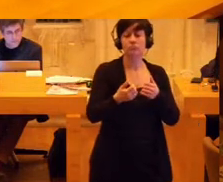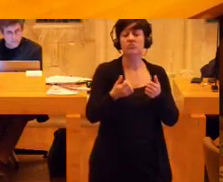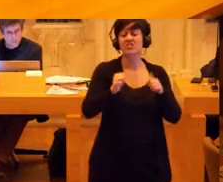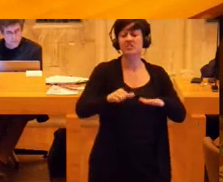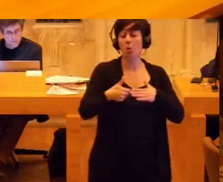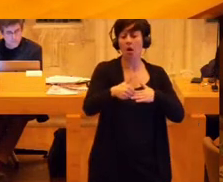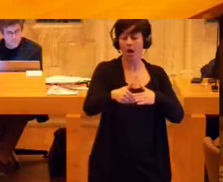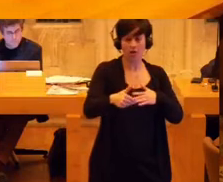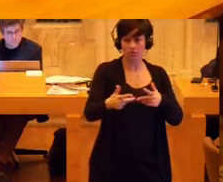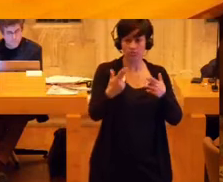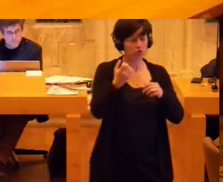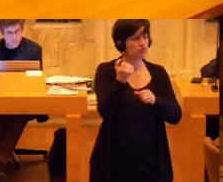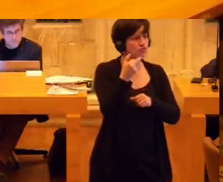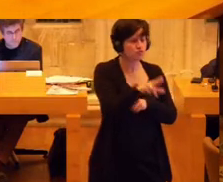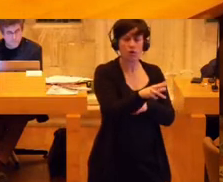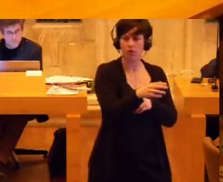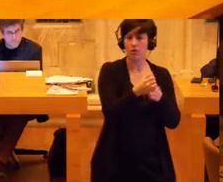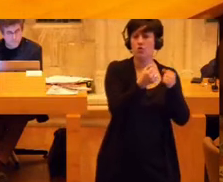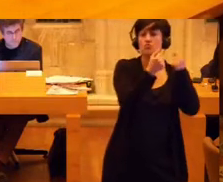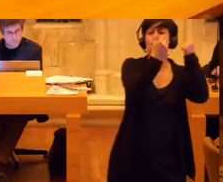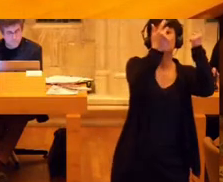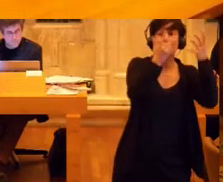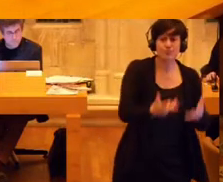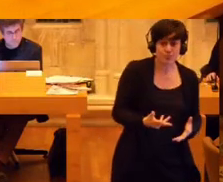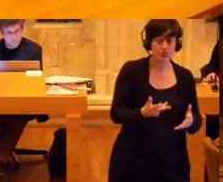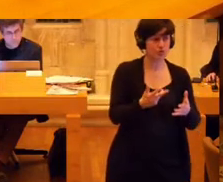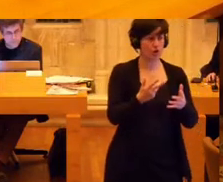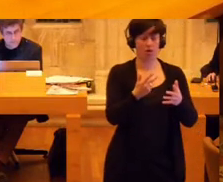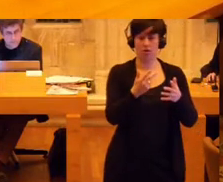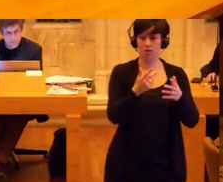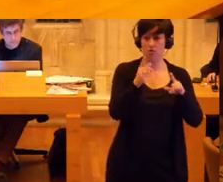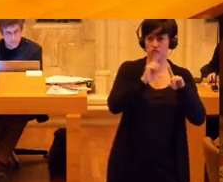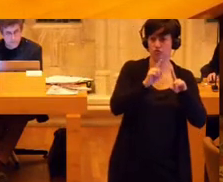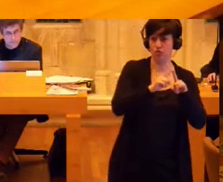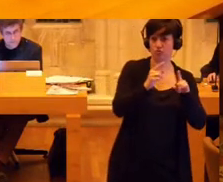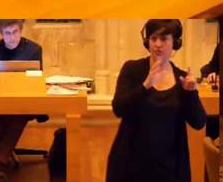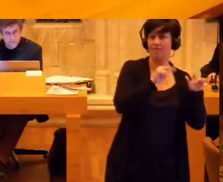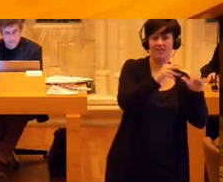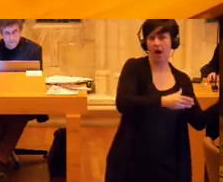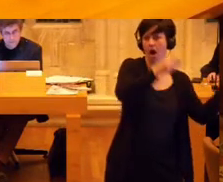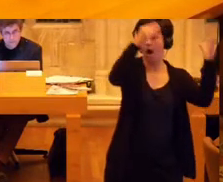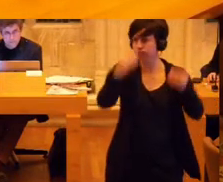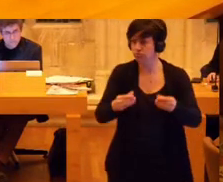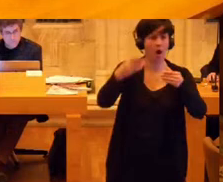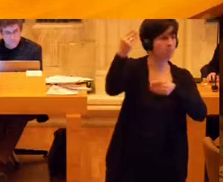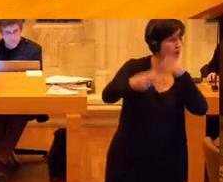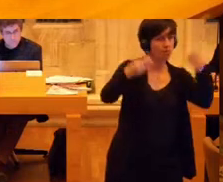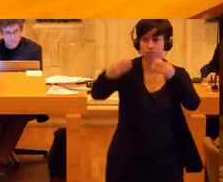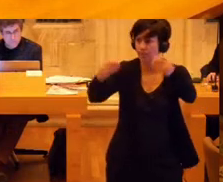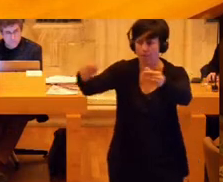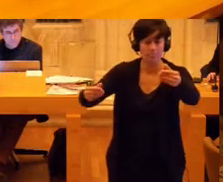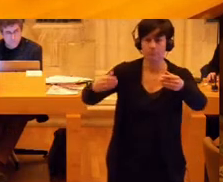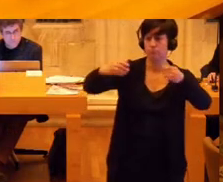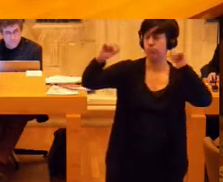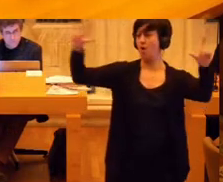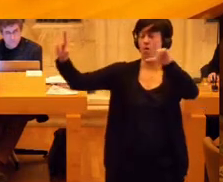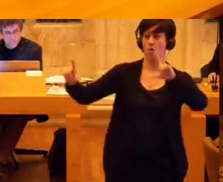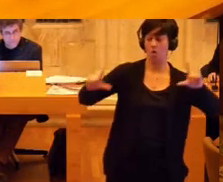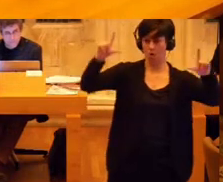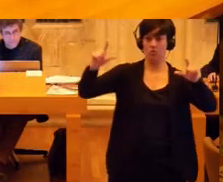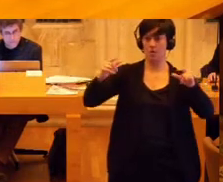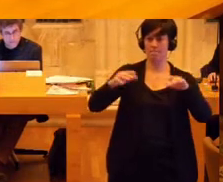qui seraient illégales avec le futur RLPI. Et donc la question que je pose, elle est juridique. Est-ce qu'il existe, selon vous, un